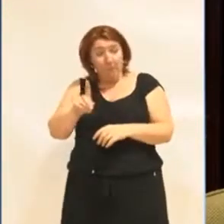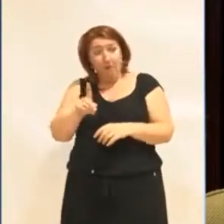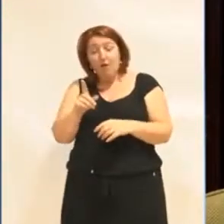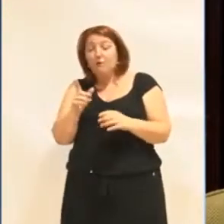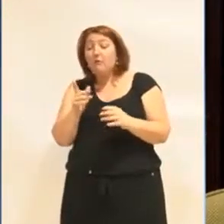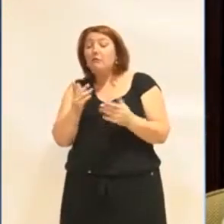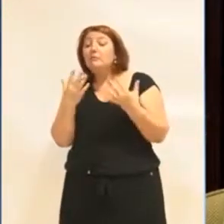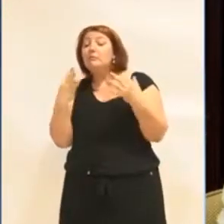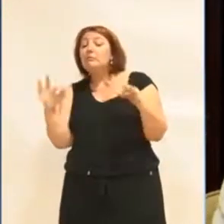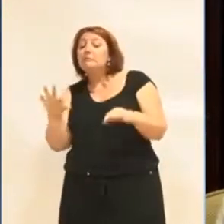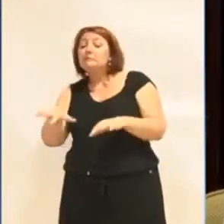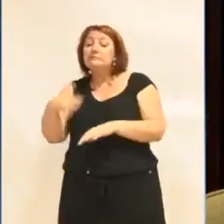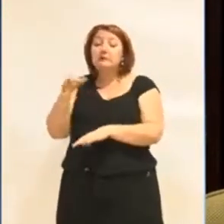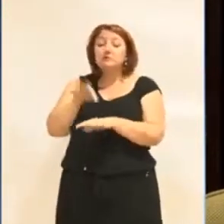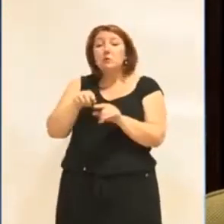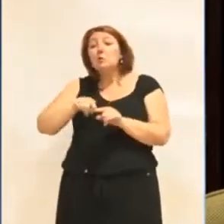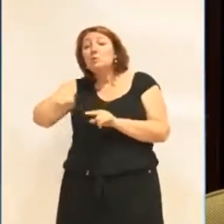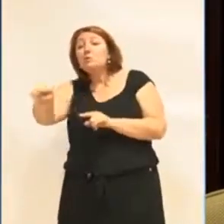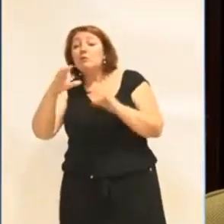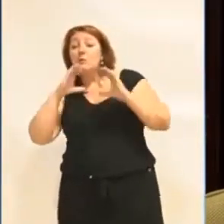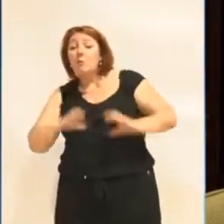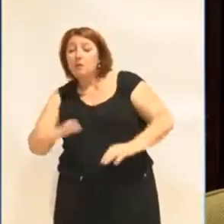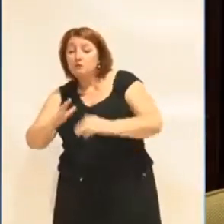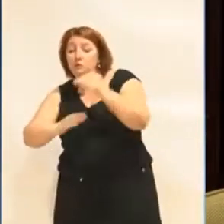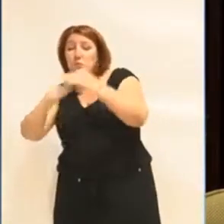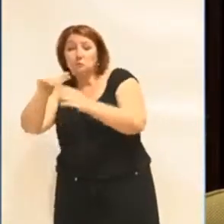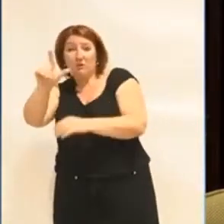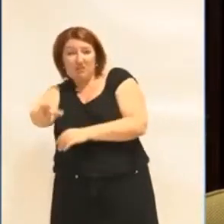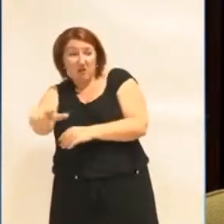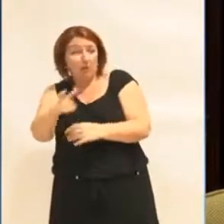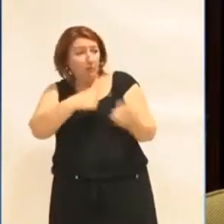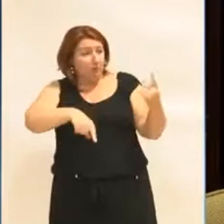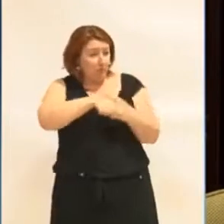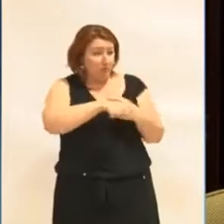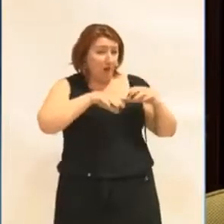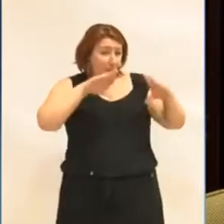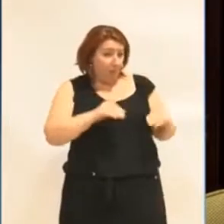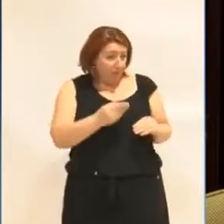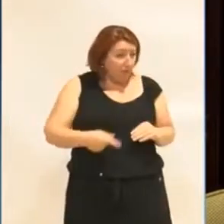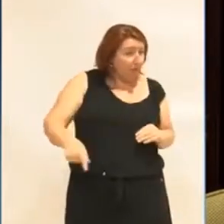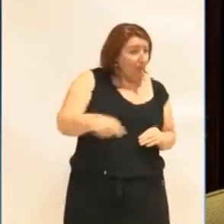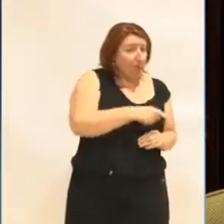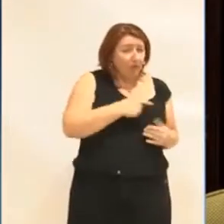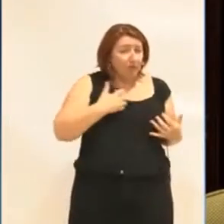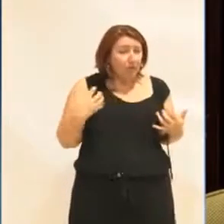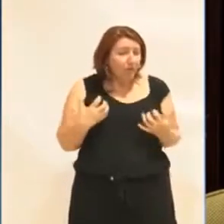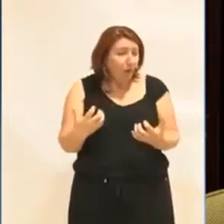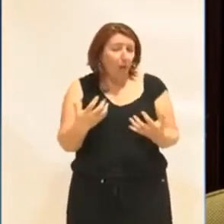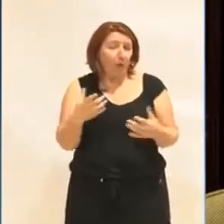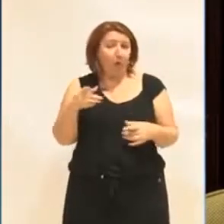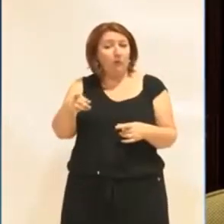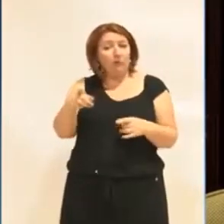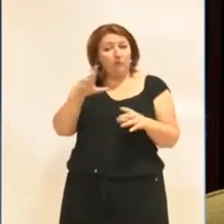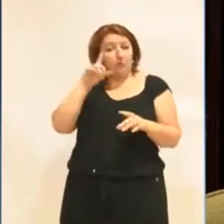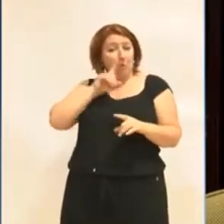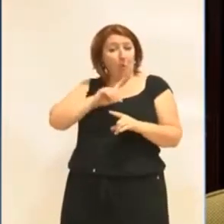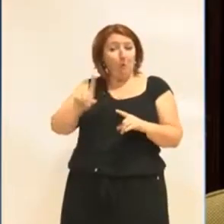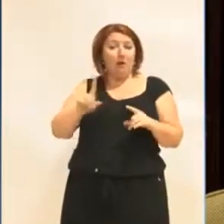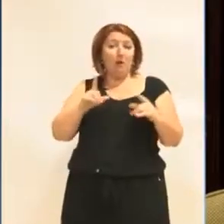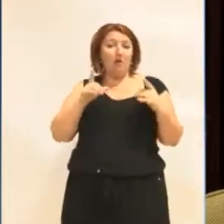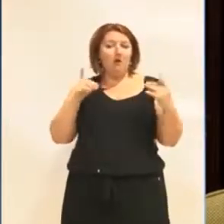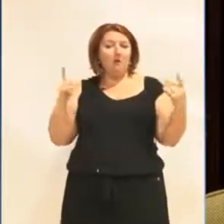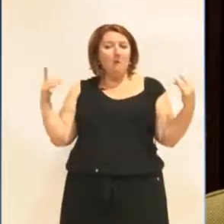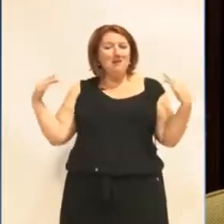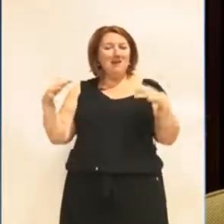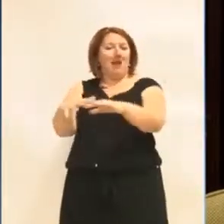10 minutes, 15 minutes, comme le souhaitaient les habitants, et en reconsidérant la carte scolaire?